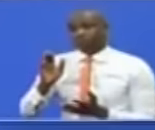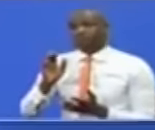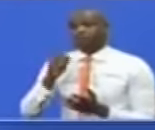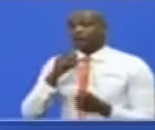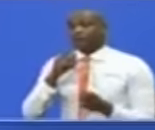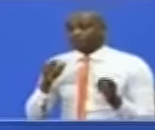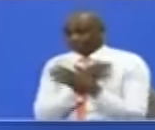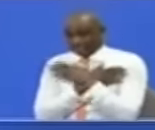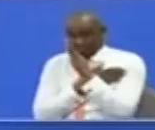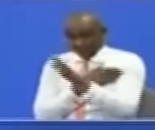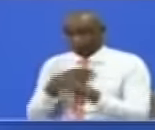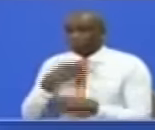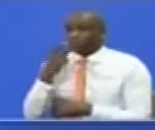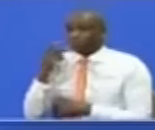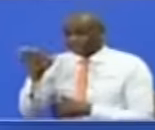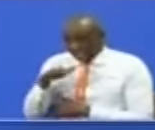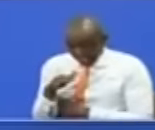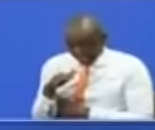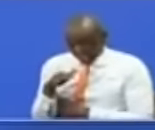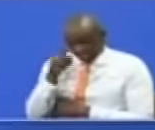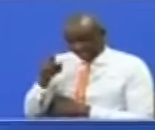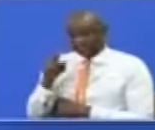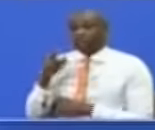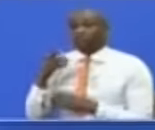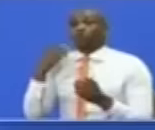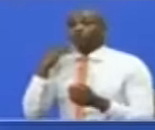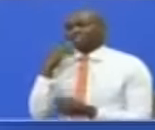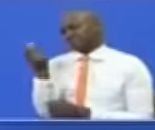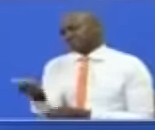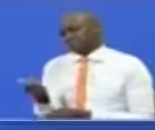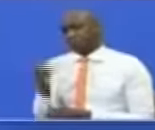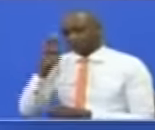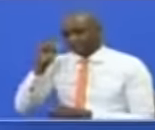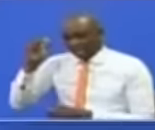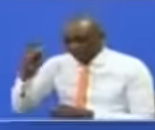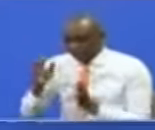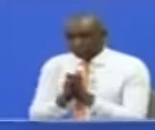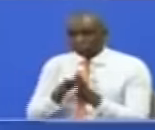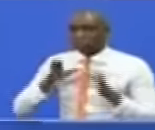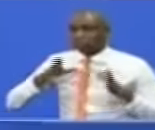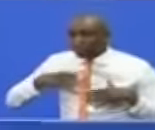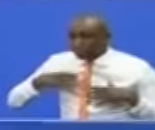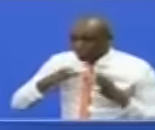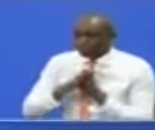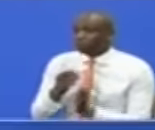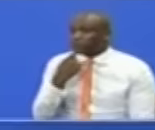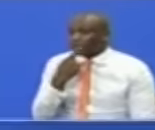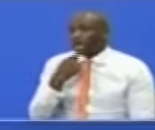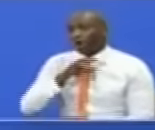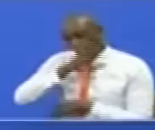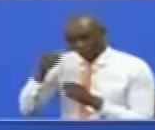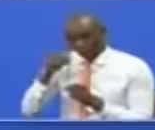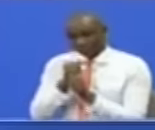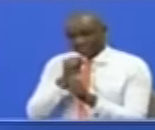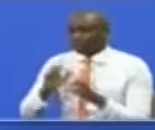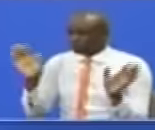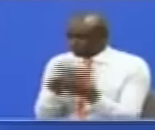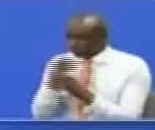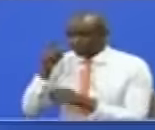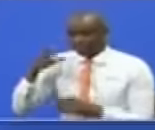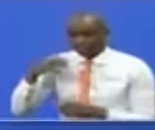ni wazuri wengi sana kuliko hao bandits wachache, kutoka Marakwet, kutoka Samburu, kutoka Turkana, tuhakikishe kwanza tumemaliza